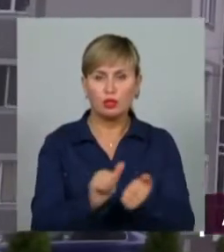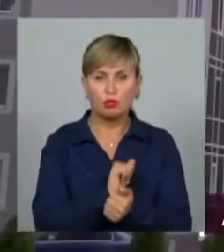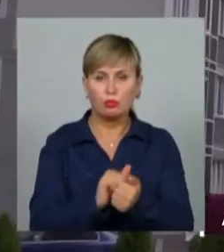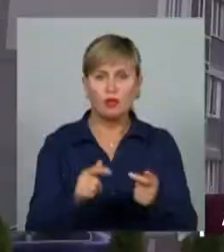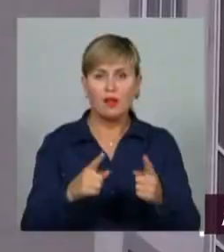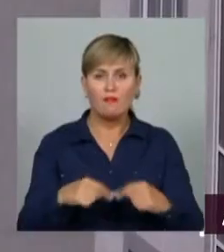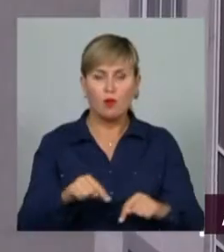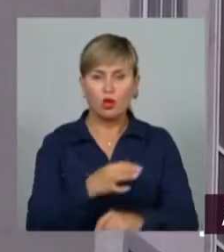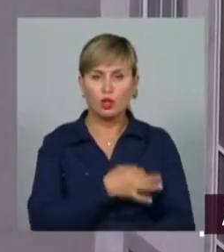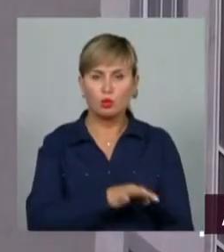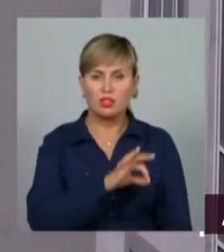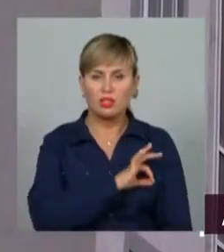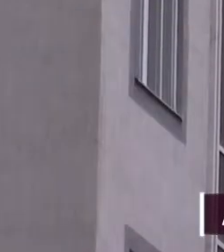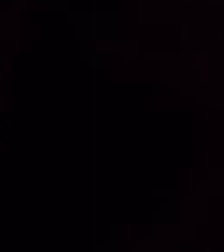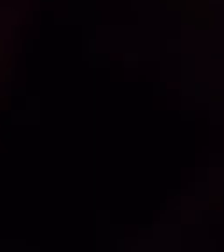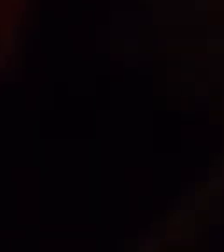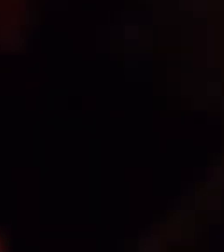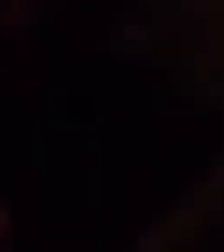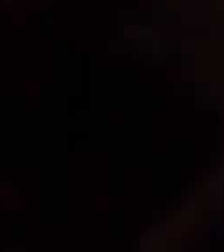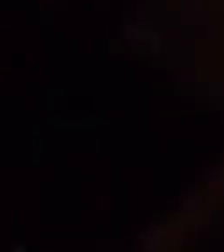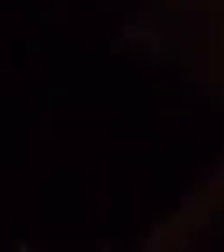органы юстиции.